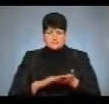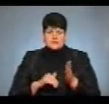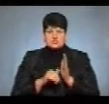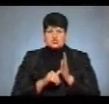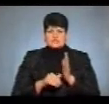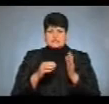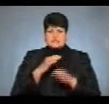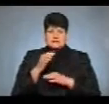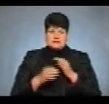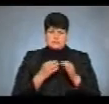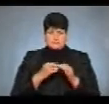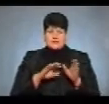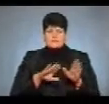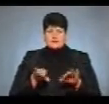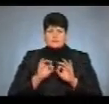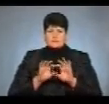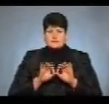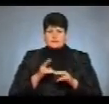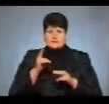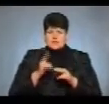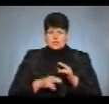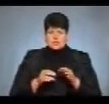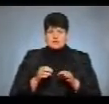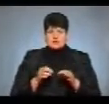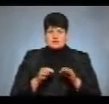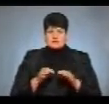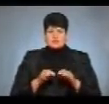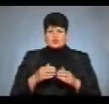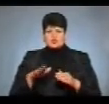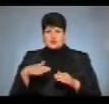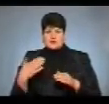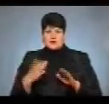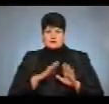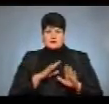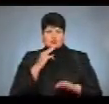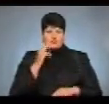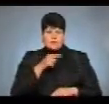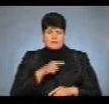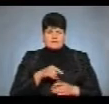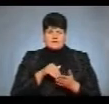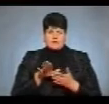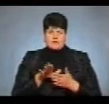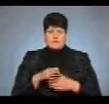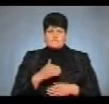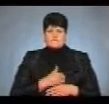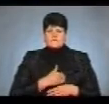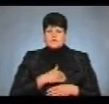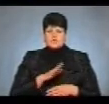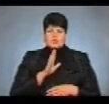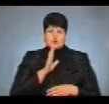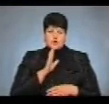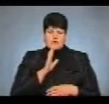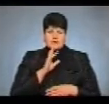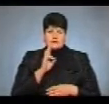діб. Від коментарів після завершення засідання сторона захисту обвинувачених відмовилась. Вдова убитого активіста Віталія